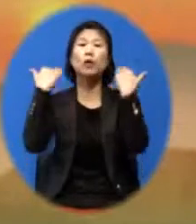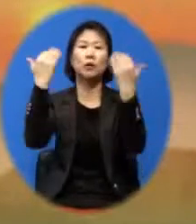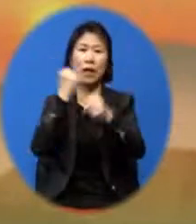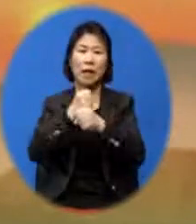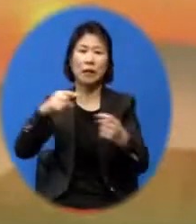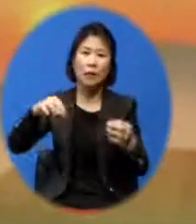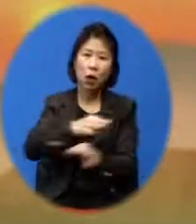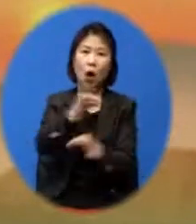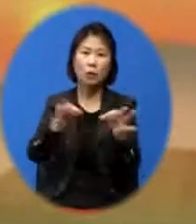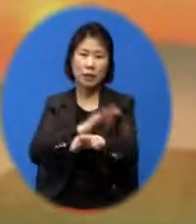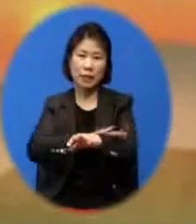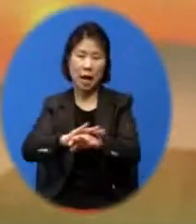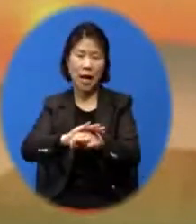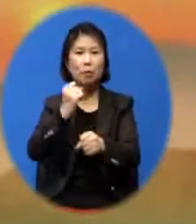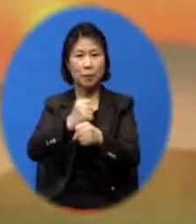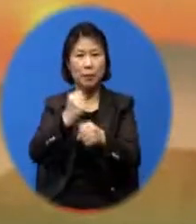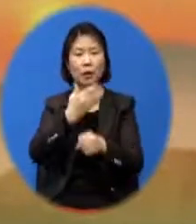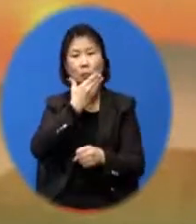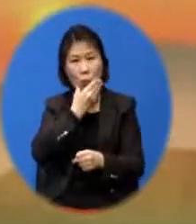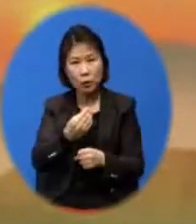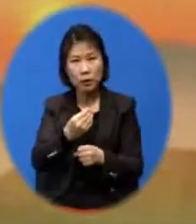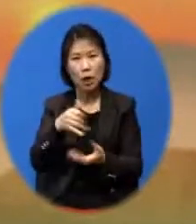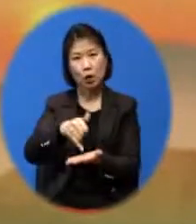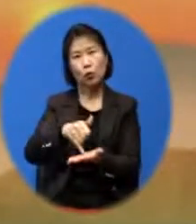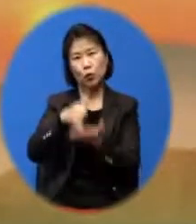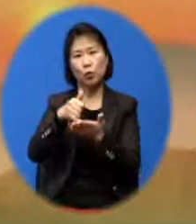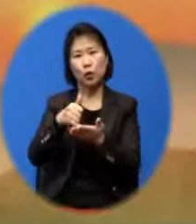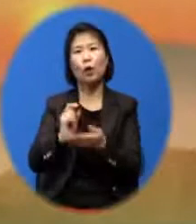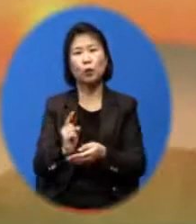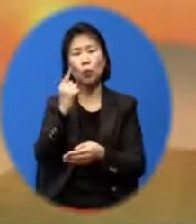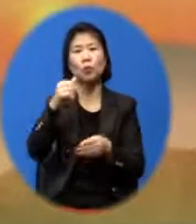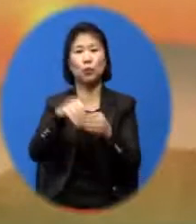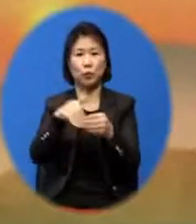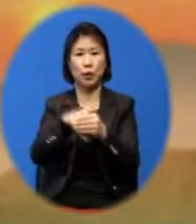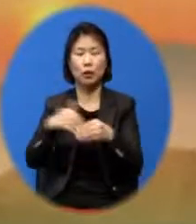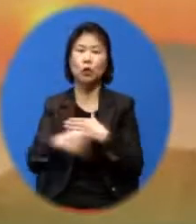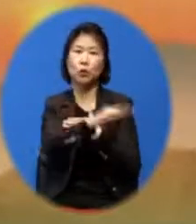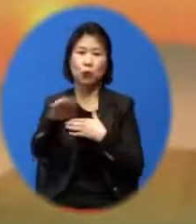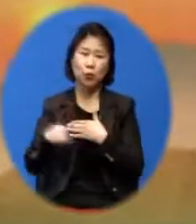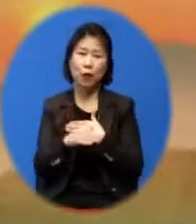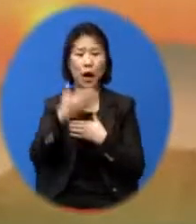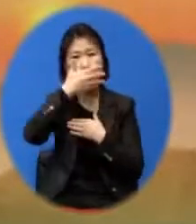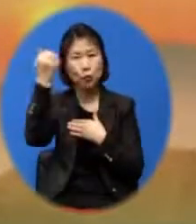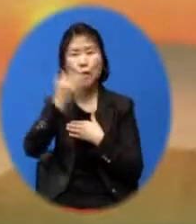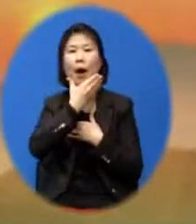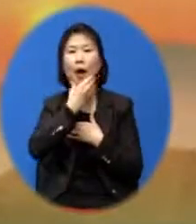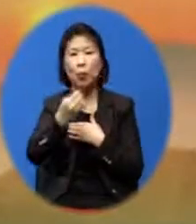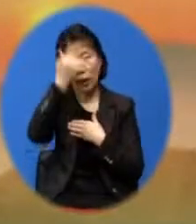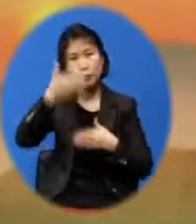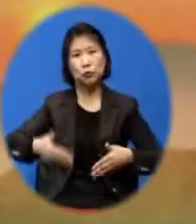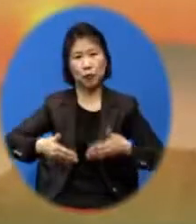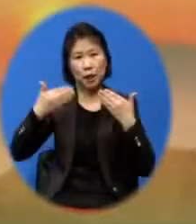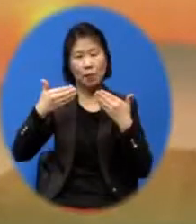지속성장하는 경제, 잘 설계된 복지, 품격 높은 문화는 우리가 꿈꾸는 행복 충만